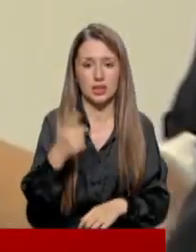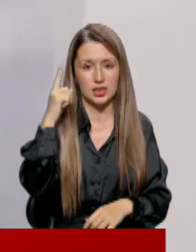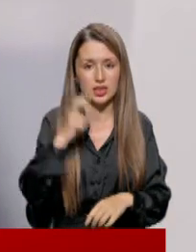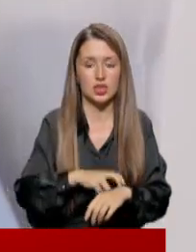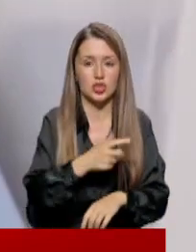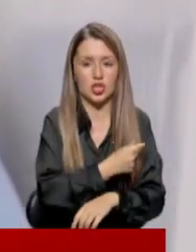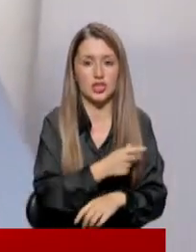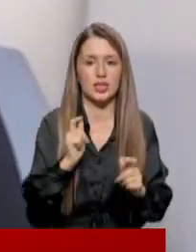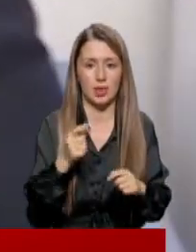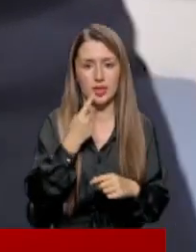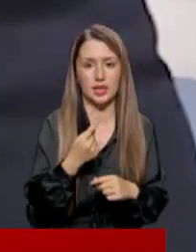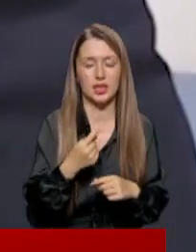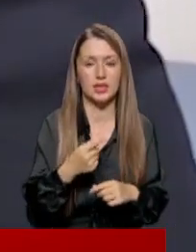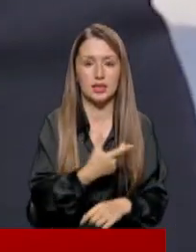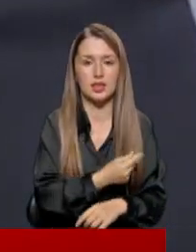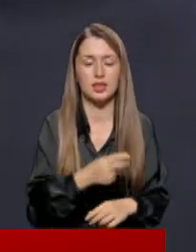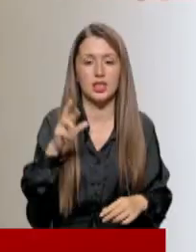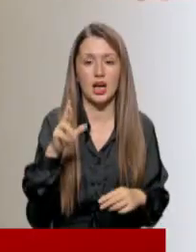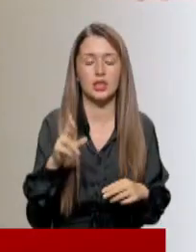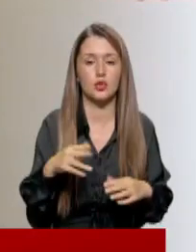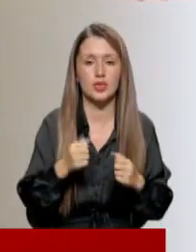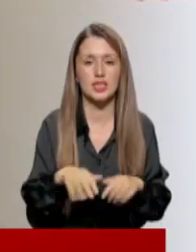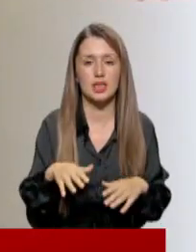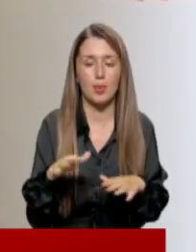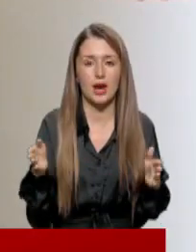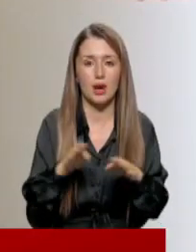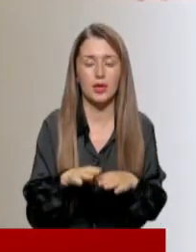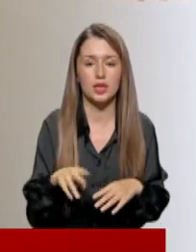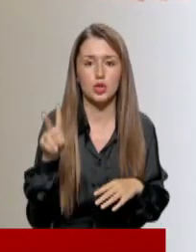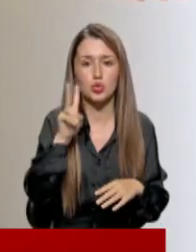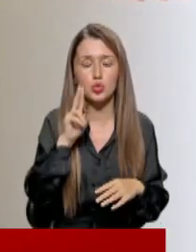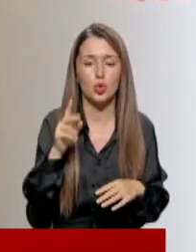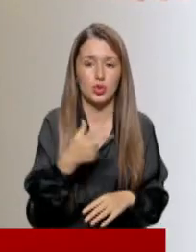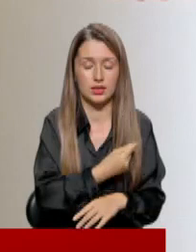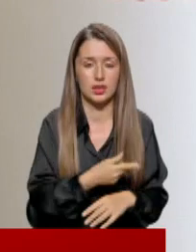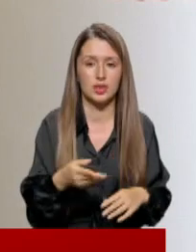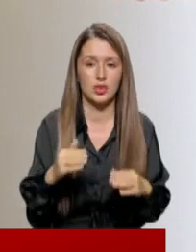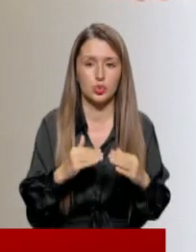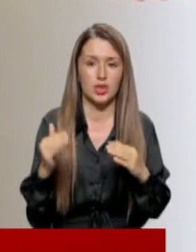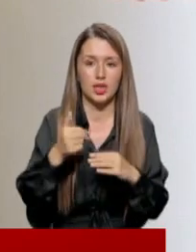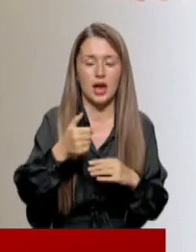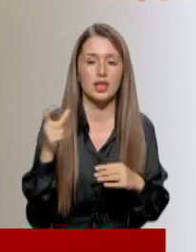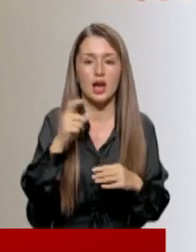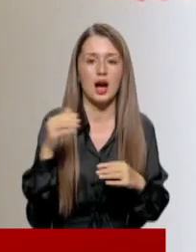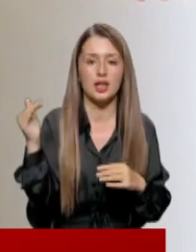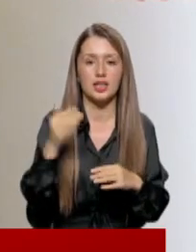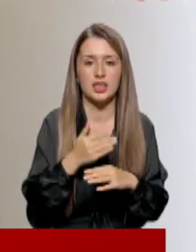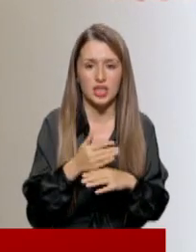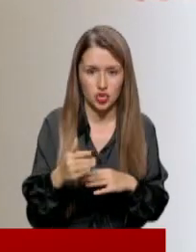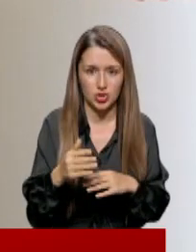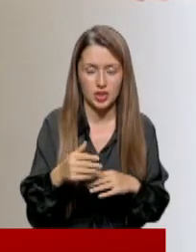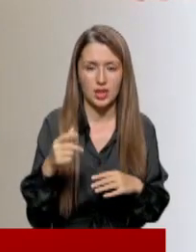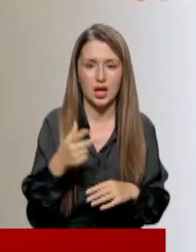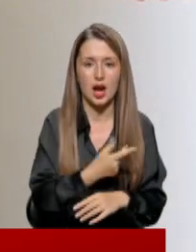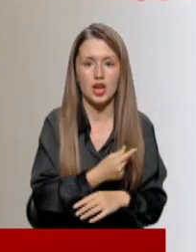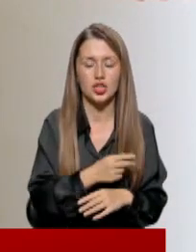diye seslendi. Ama aşı randevu sistemi kapalı. Son dozun üzerinden 6 ay geçtiğinde aşının etkisi